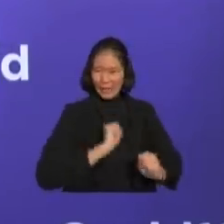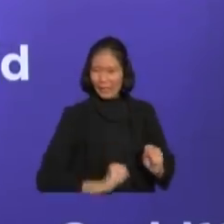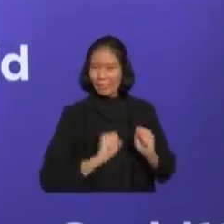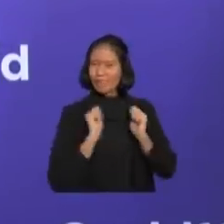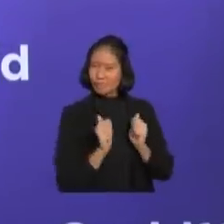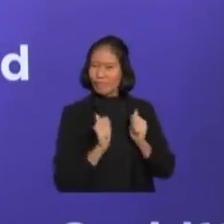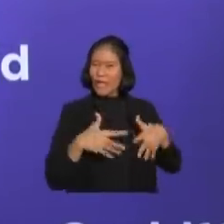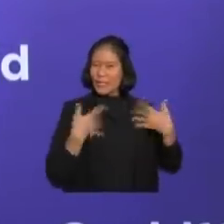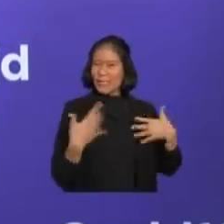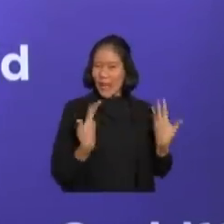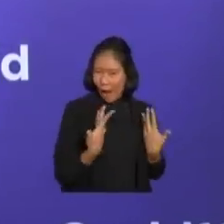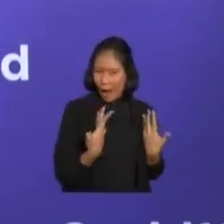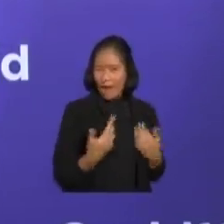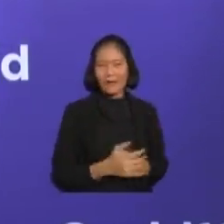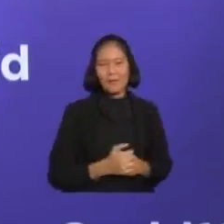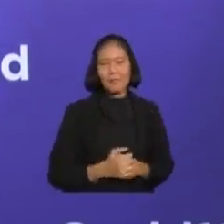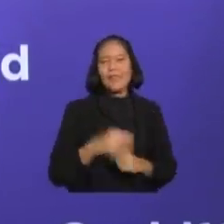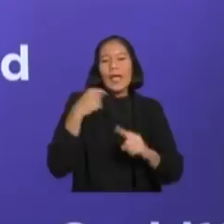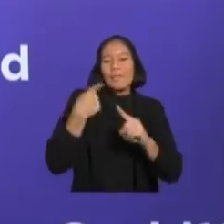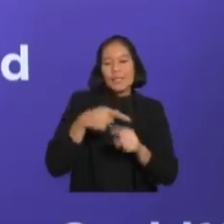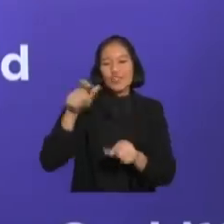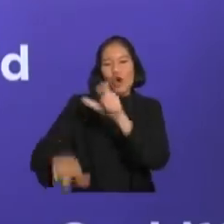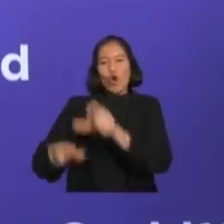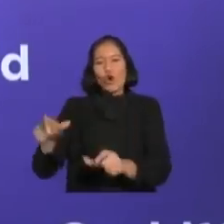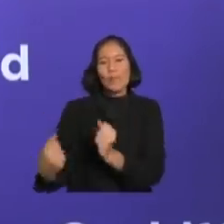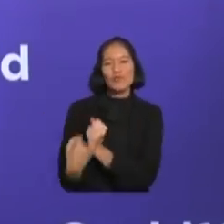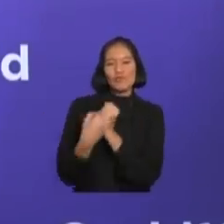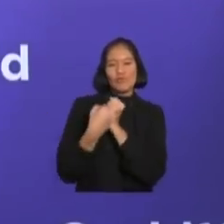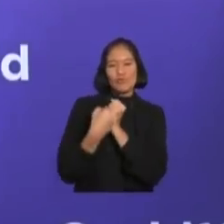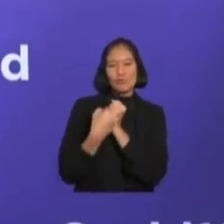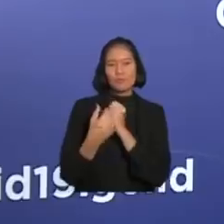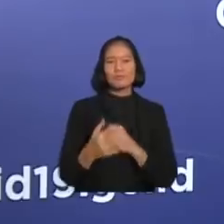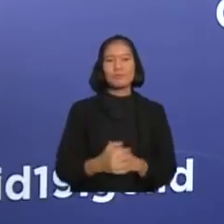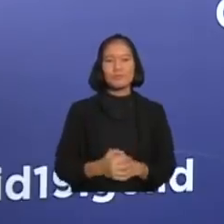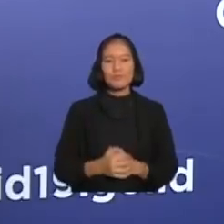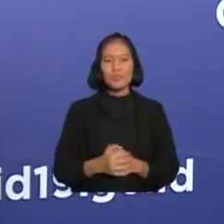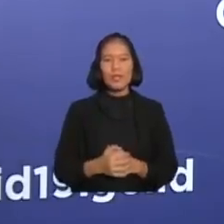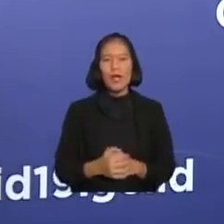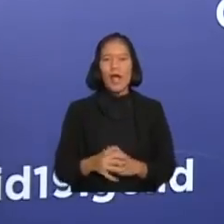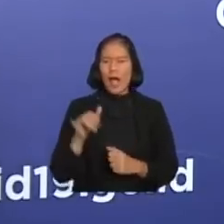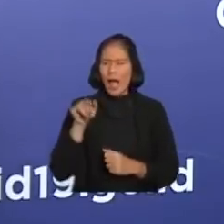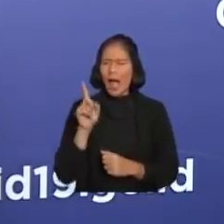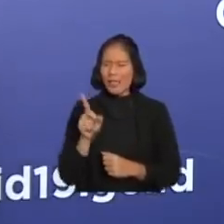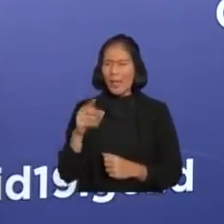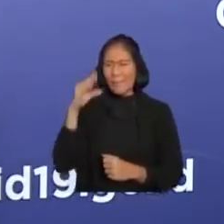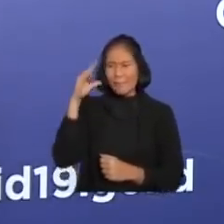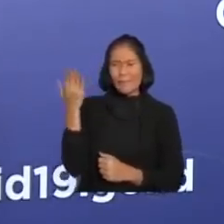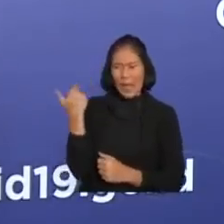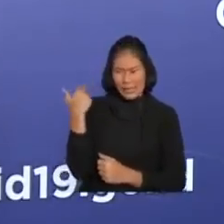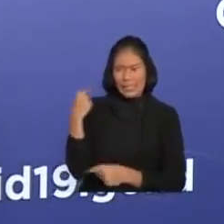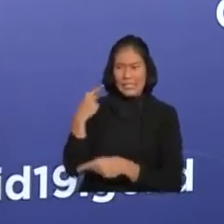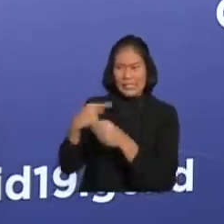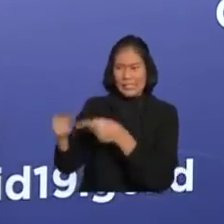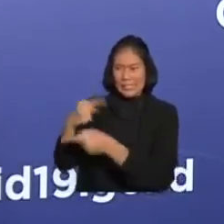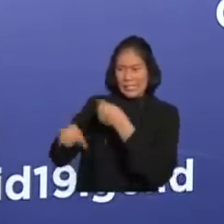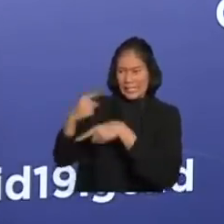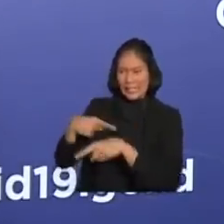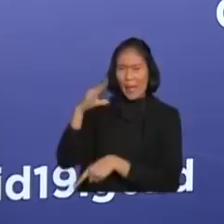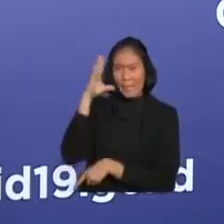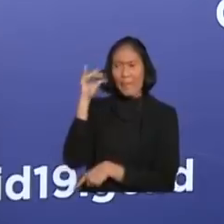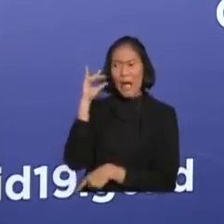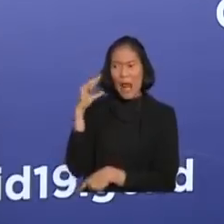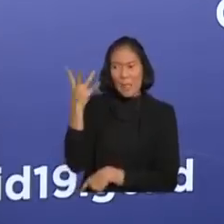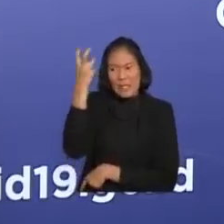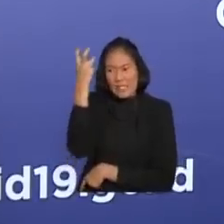sehat gitu ya dan kemudian dari eksternal juga banyak faktor Saya mau dengar Mbak sempat stress ini Mbak banyaknya serangan dari